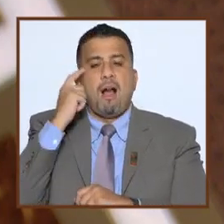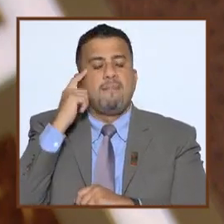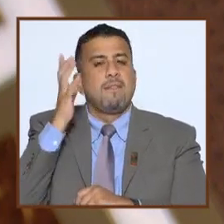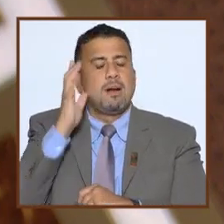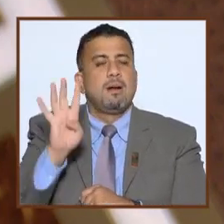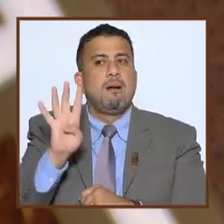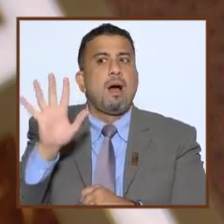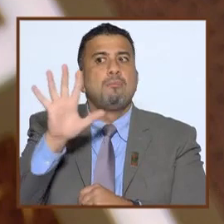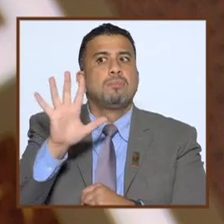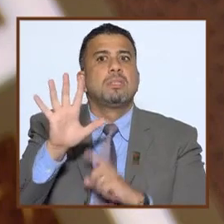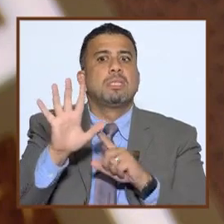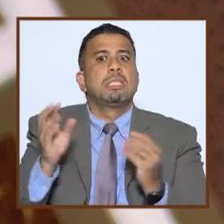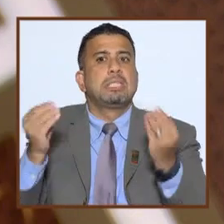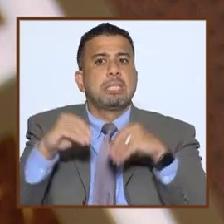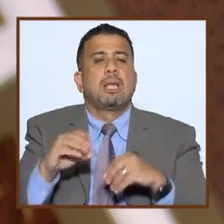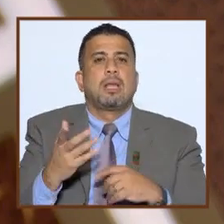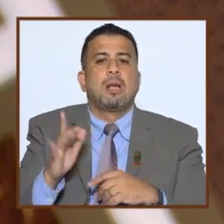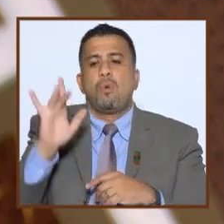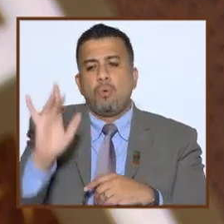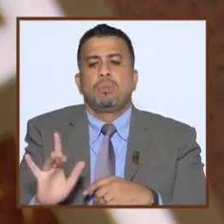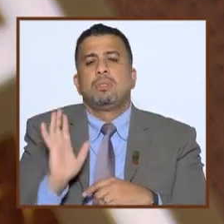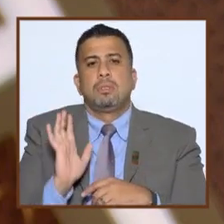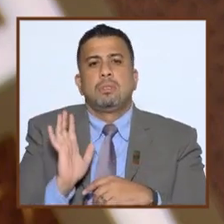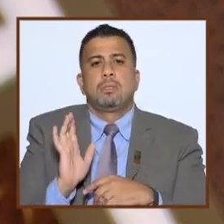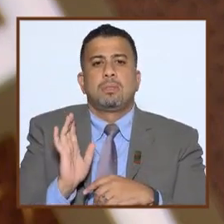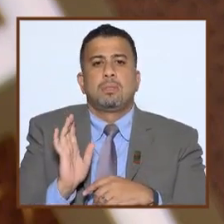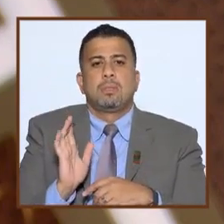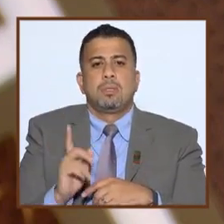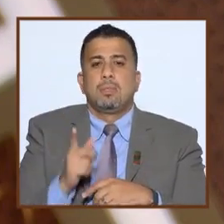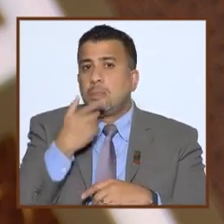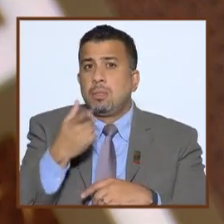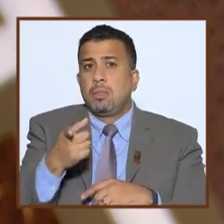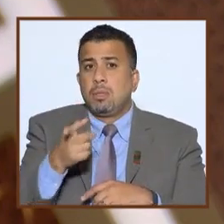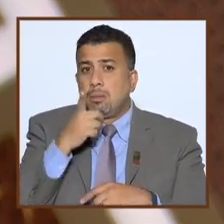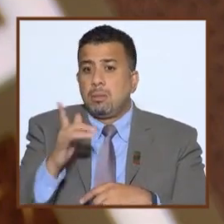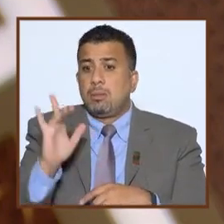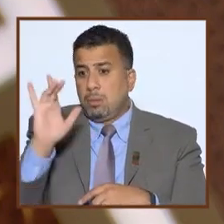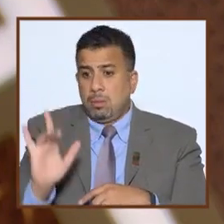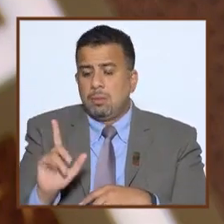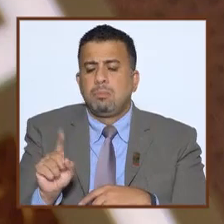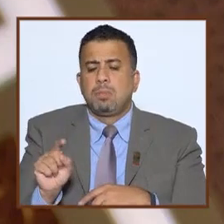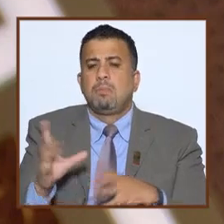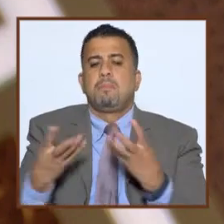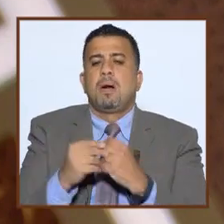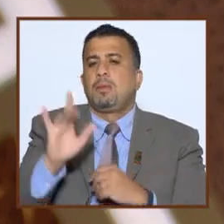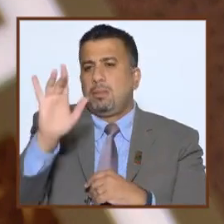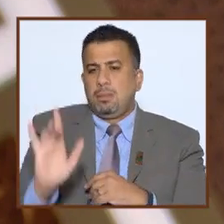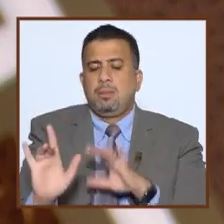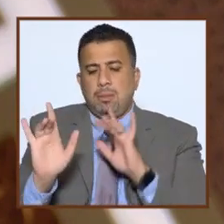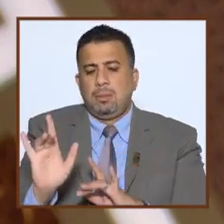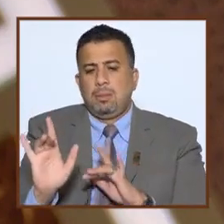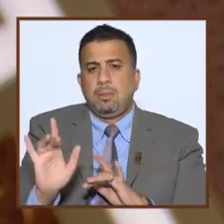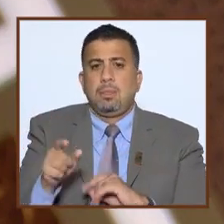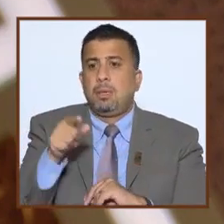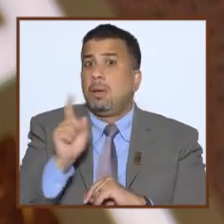الله اذا رجع الى الجلسه جلسه التشهد ترجعين معه اذا